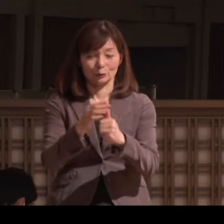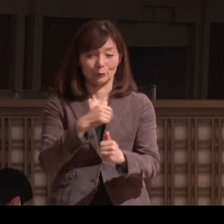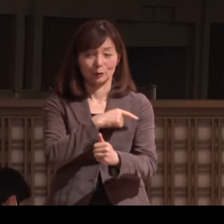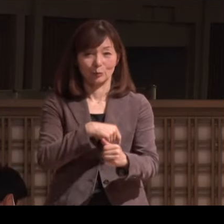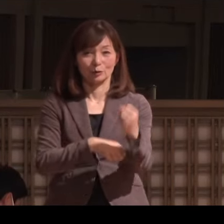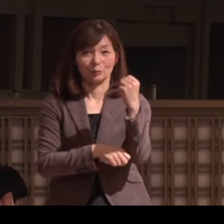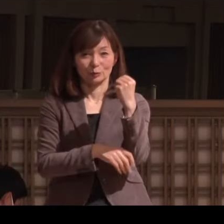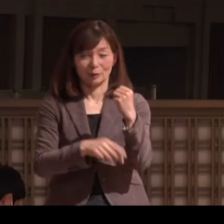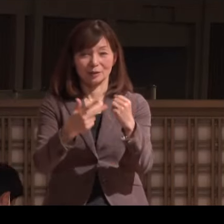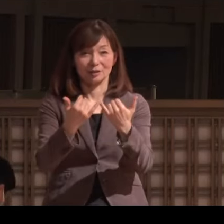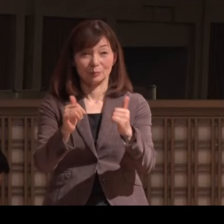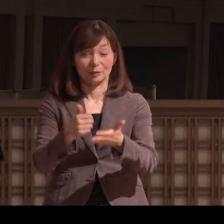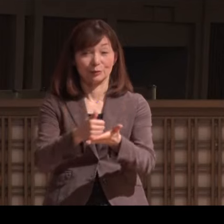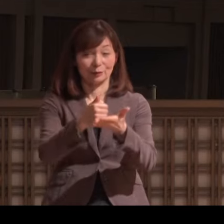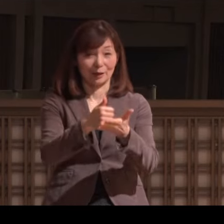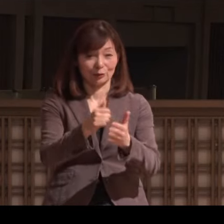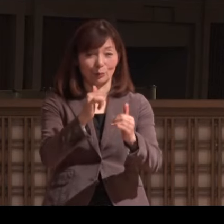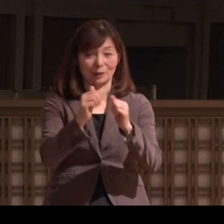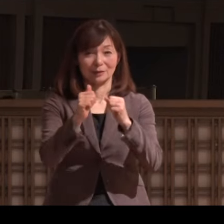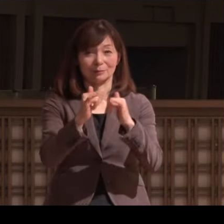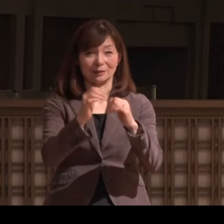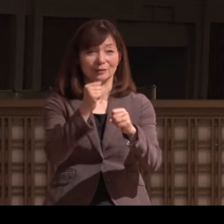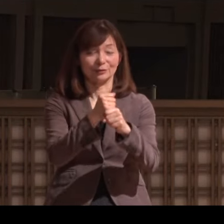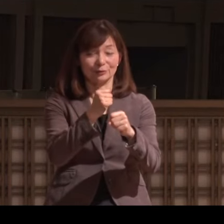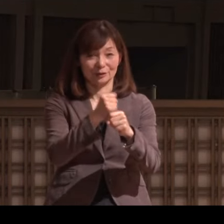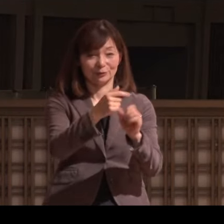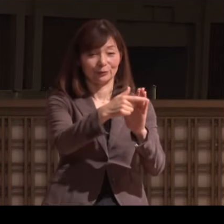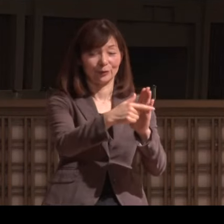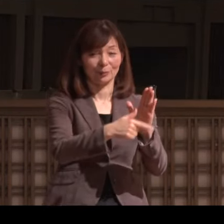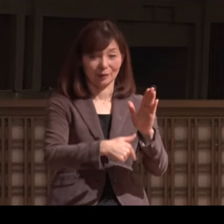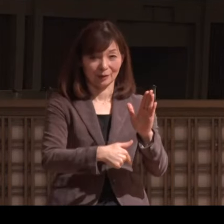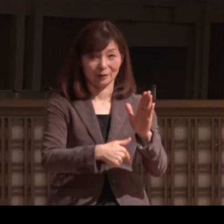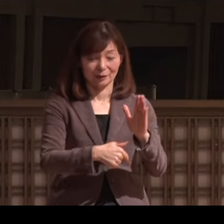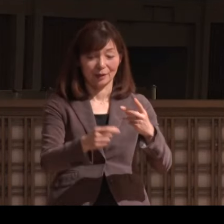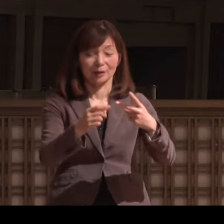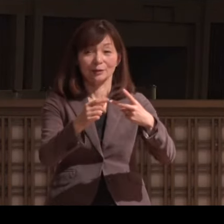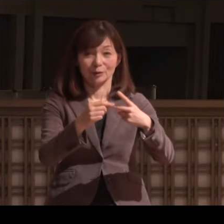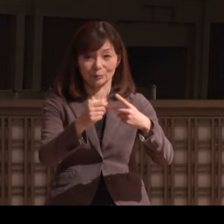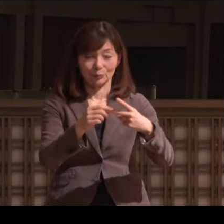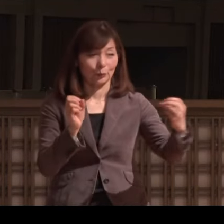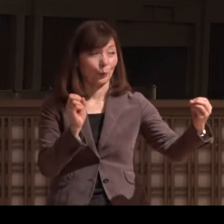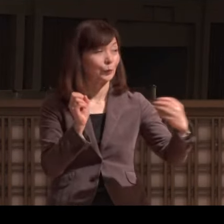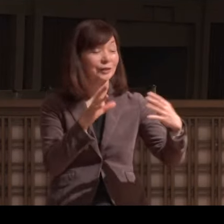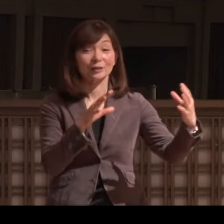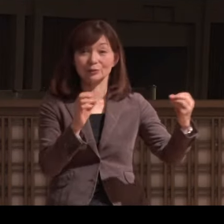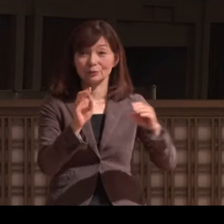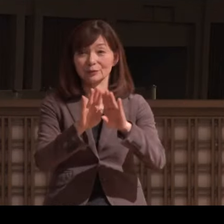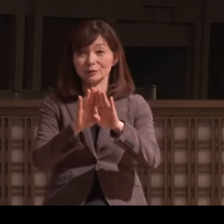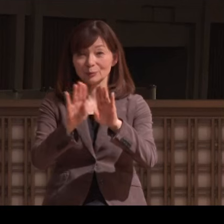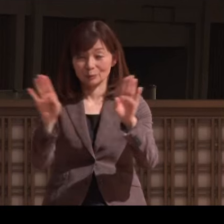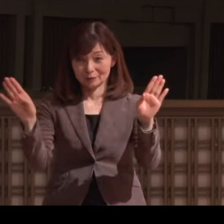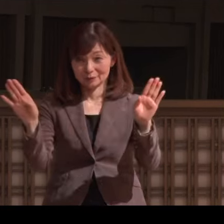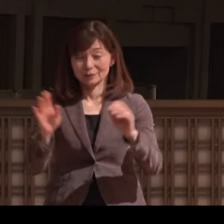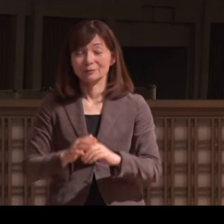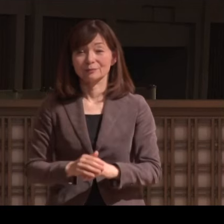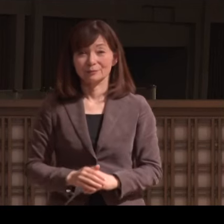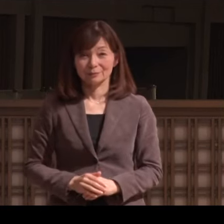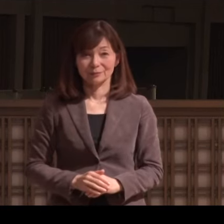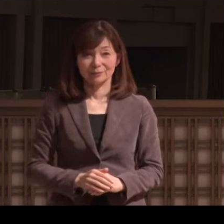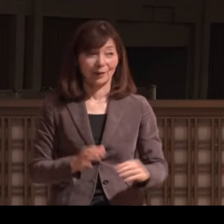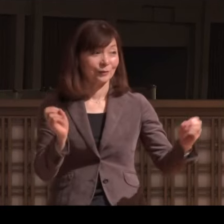市民主体の街づくりと題しまして第2部でありますトークセッションを行いたいと思いますまずは